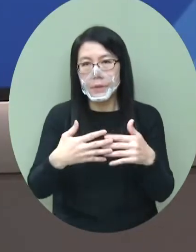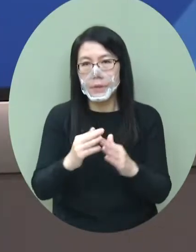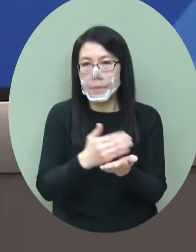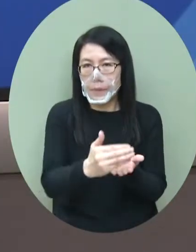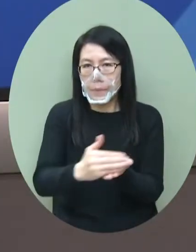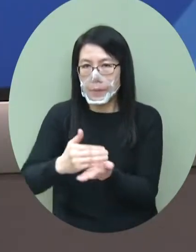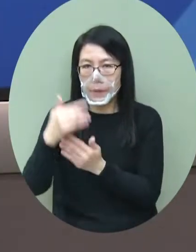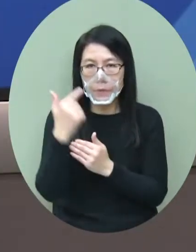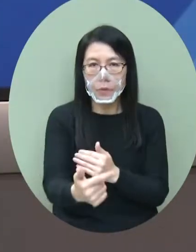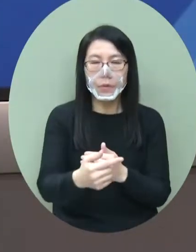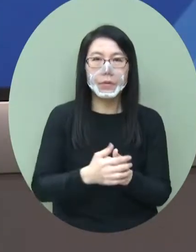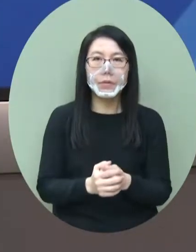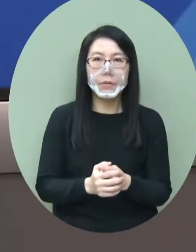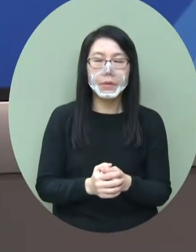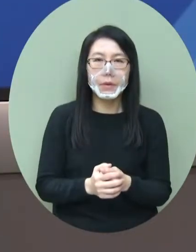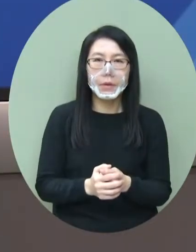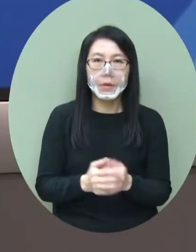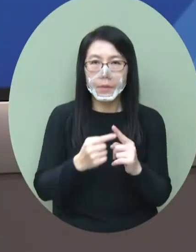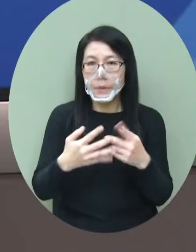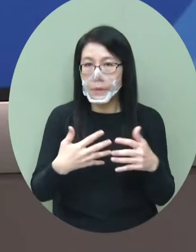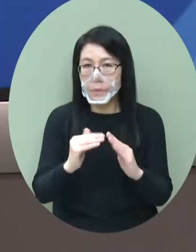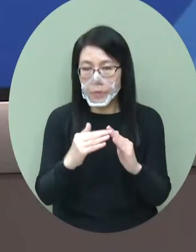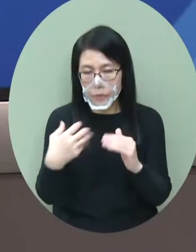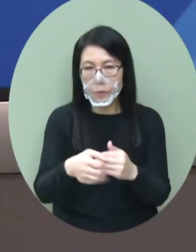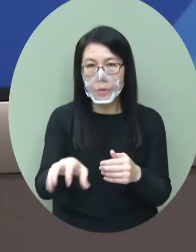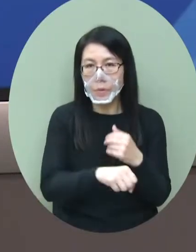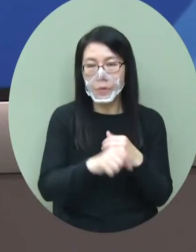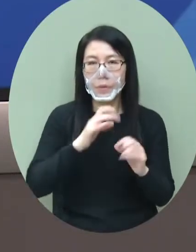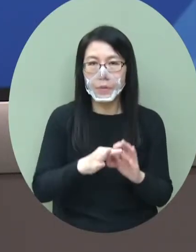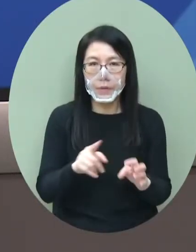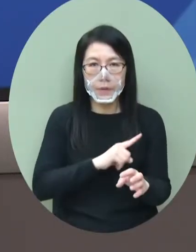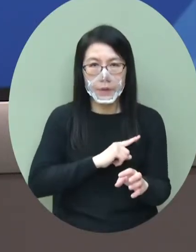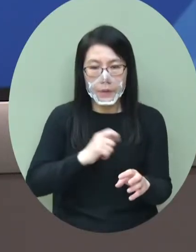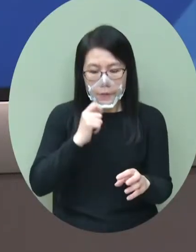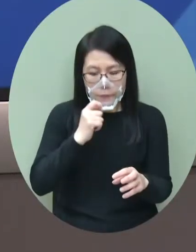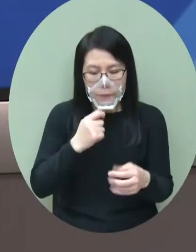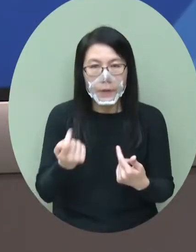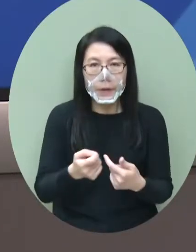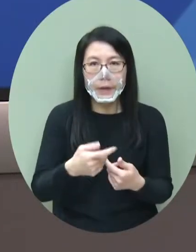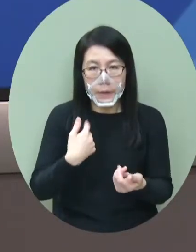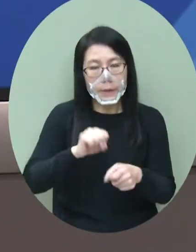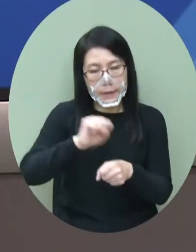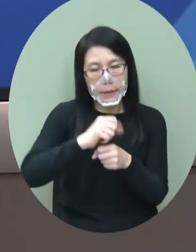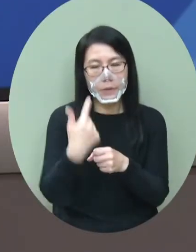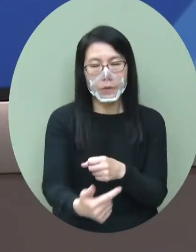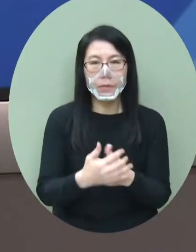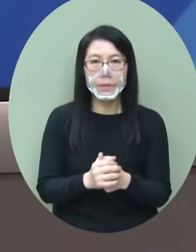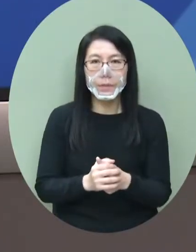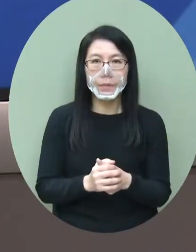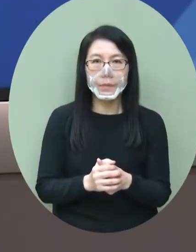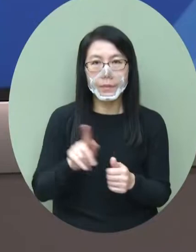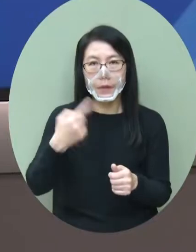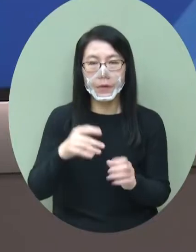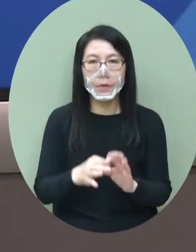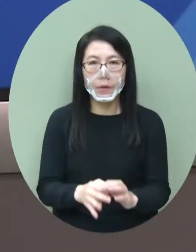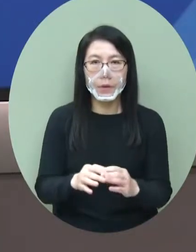们民政署呢也派了很多。所以呢，当时民政事务处呢，他们取的这个快测包呢，已经这个数量是